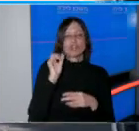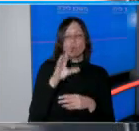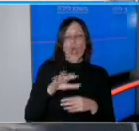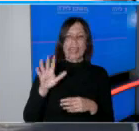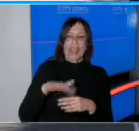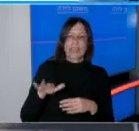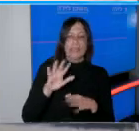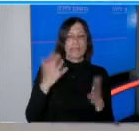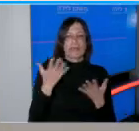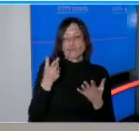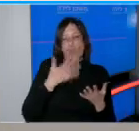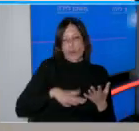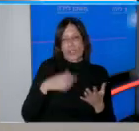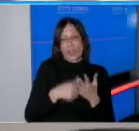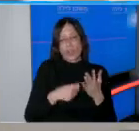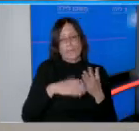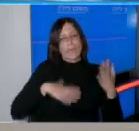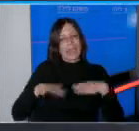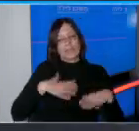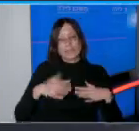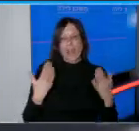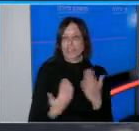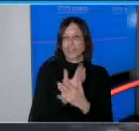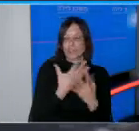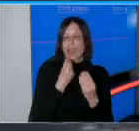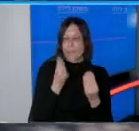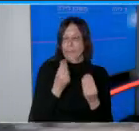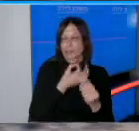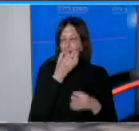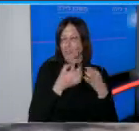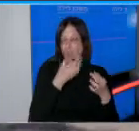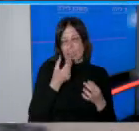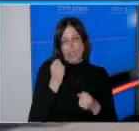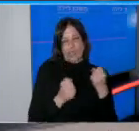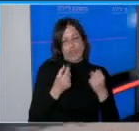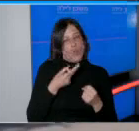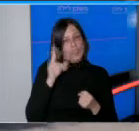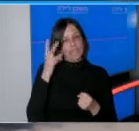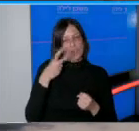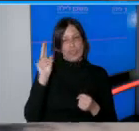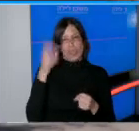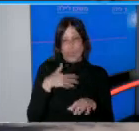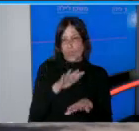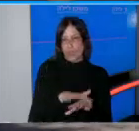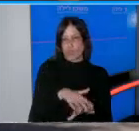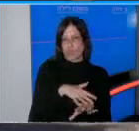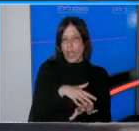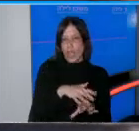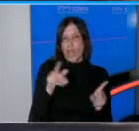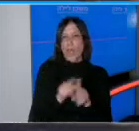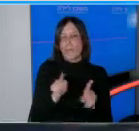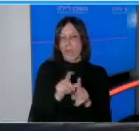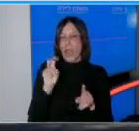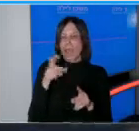או לקנות בגדים חדשים. והמון המון סימני שאלה, זה הופך להיות קשה יותר ויותר, והתחושה היא, ככה כמו שאירן